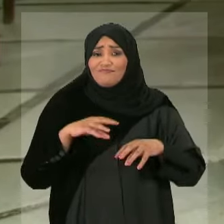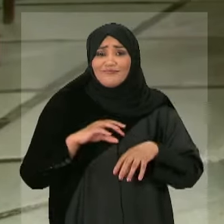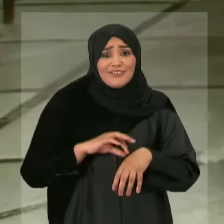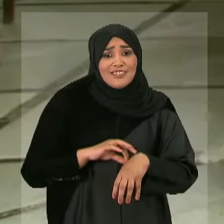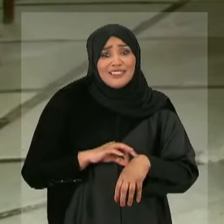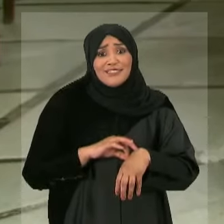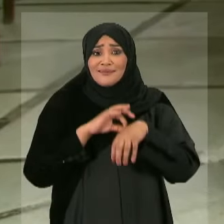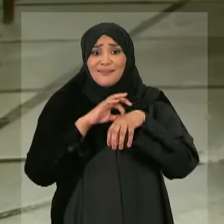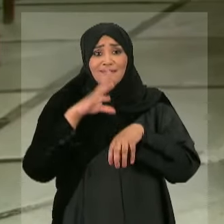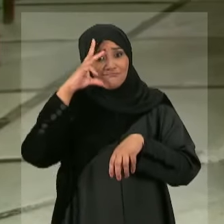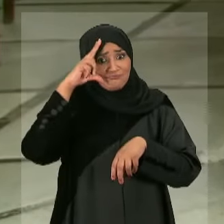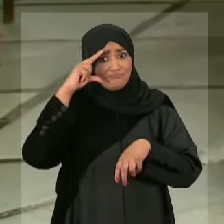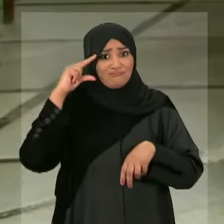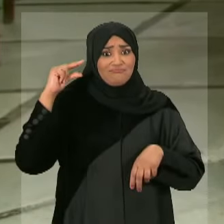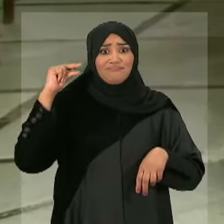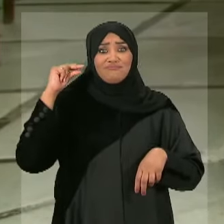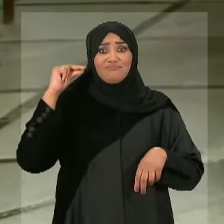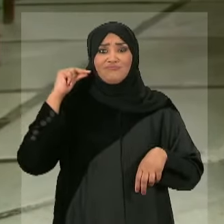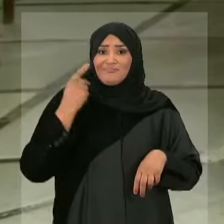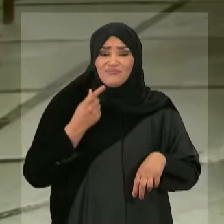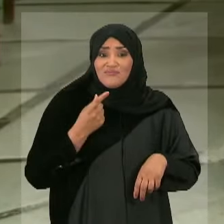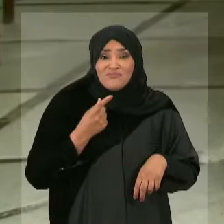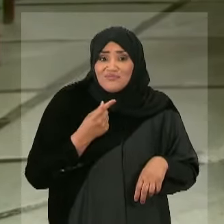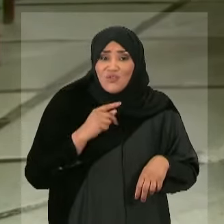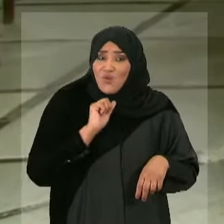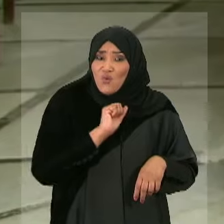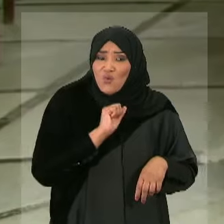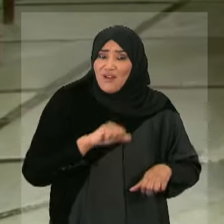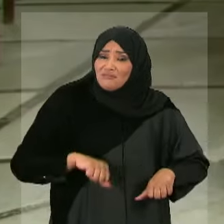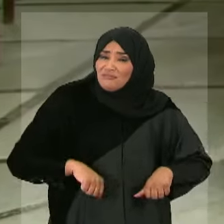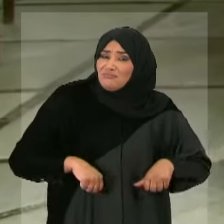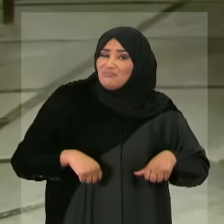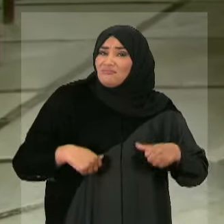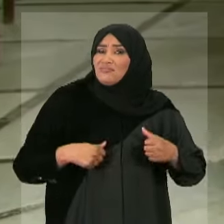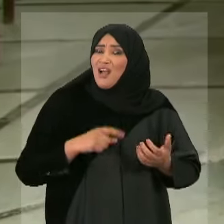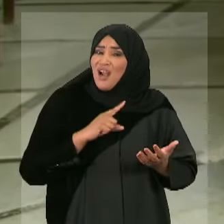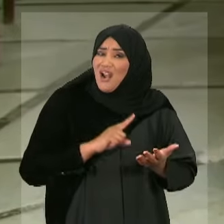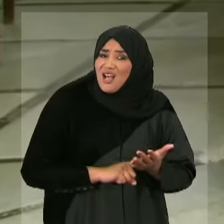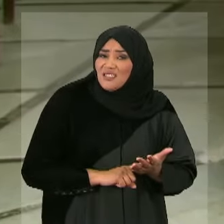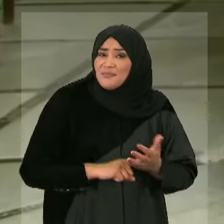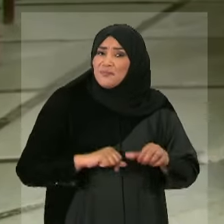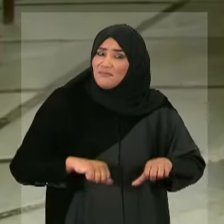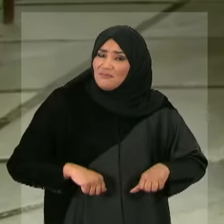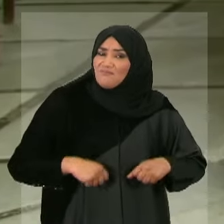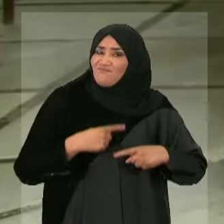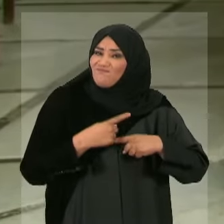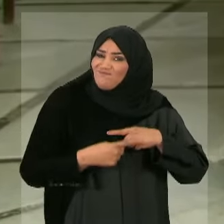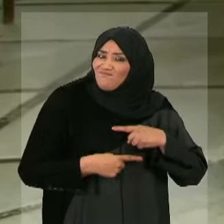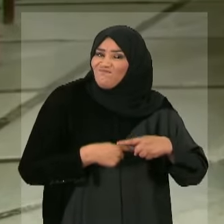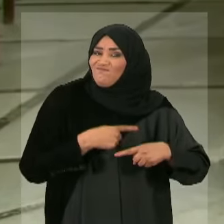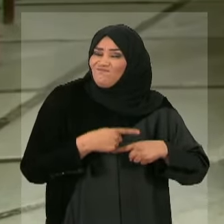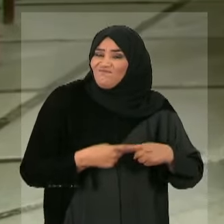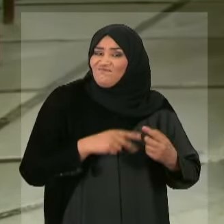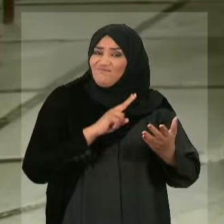النصراوي الحالي التي يجب أن يعيشها ويجب أن يداوم العيش معها، ويجب